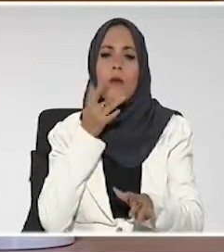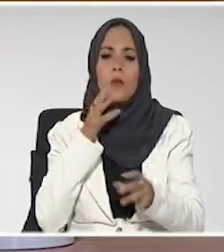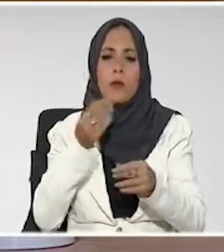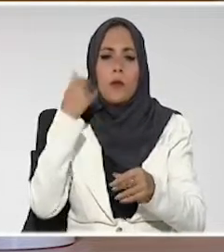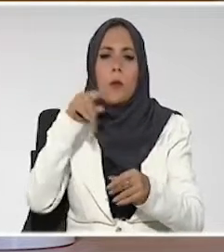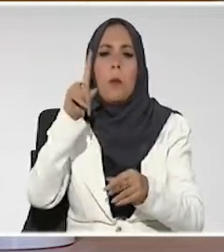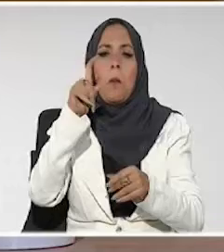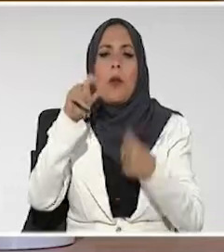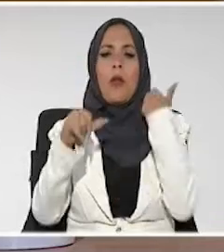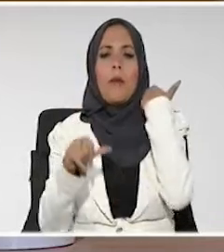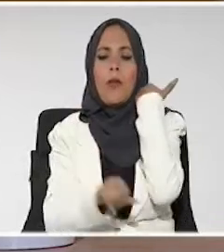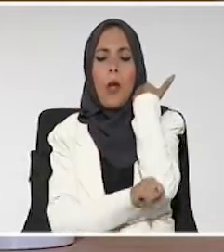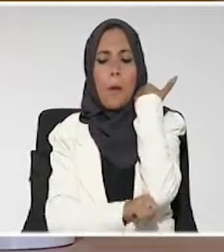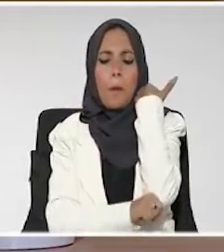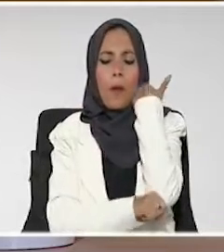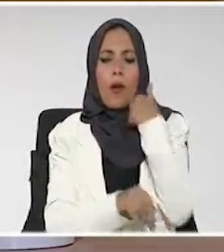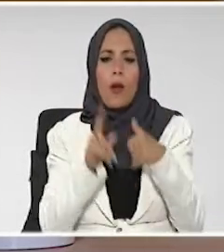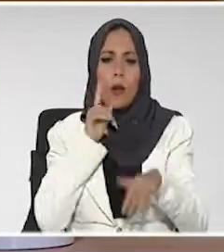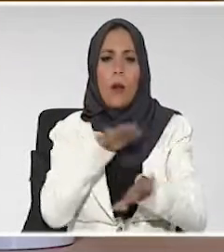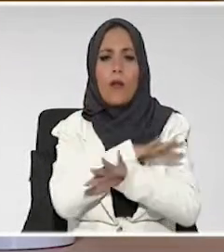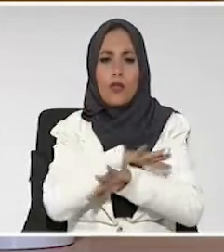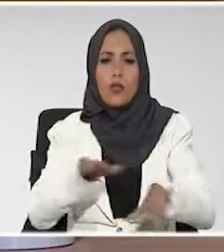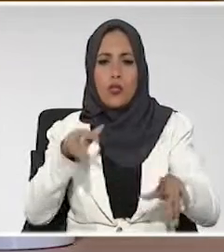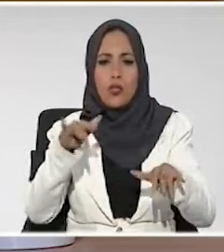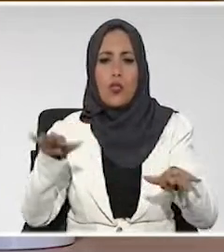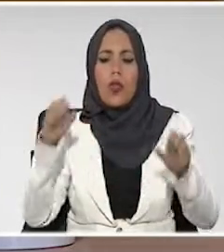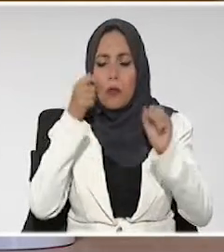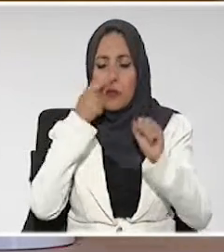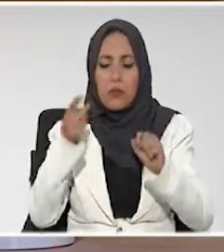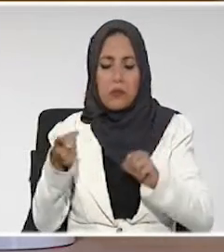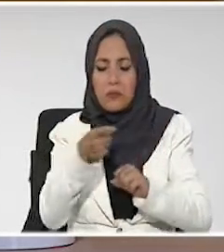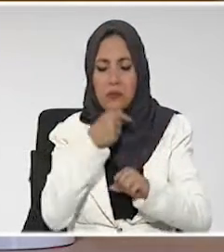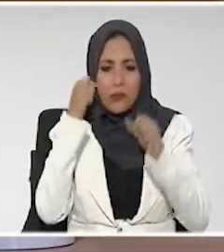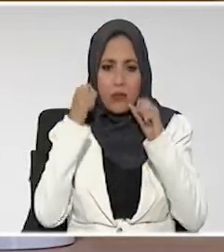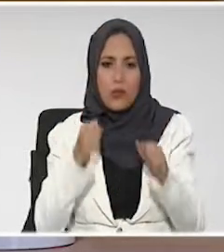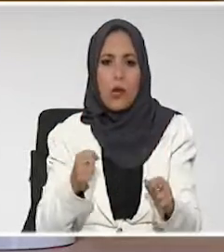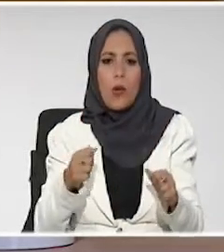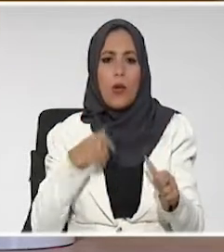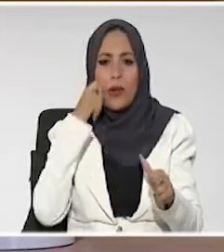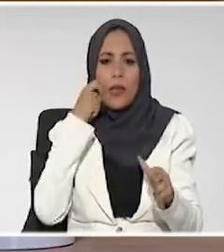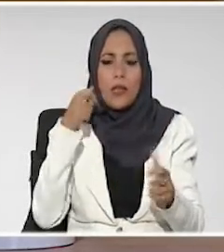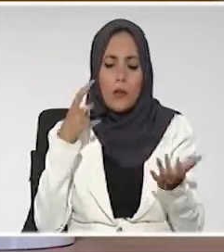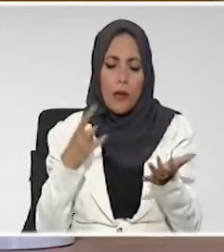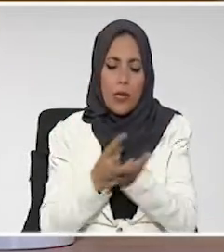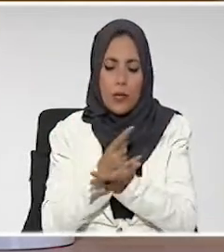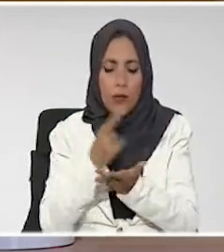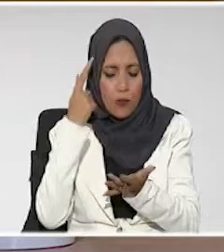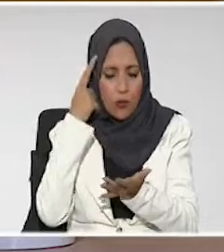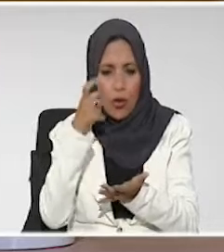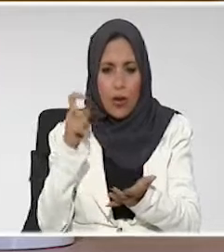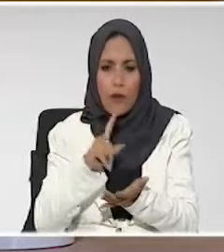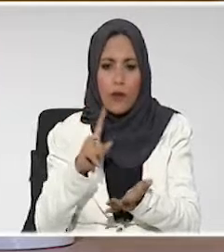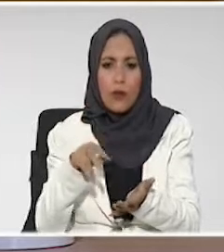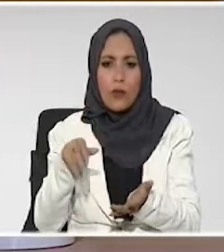ومية صرف مغرقة الشوارع وترانشات وأطفال محرومين إنهم يروحوا المدرسة وترع فيها